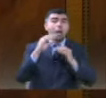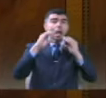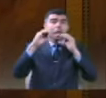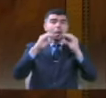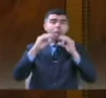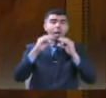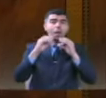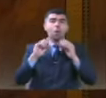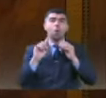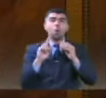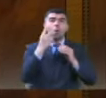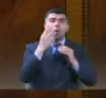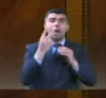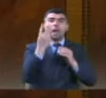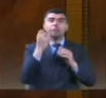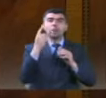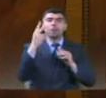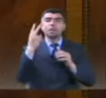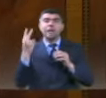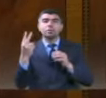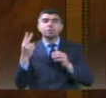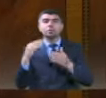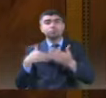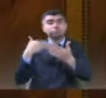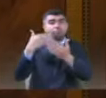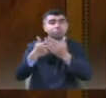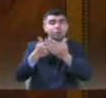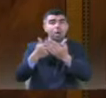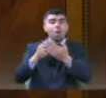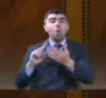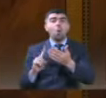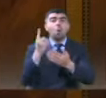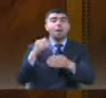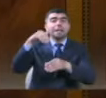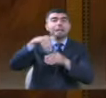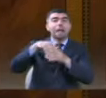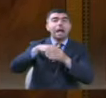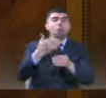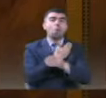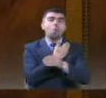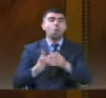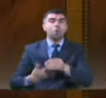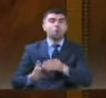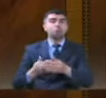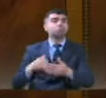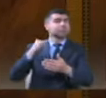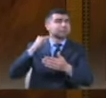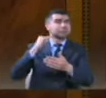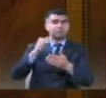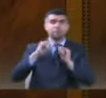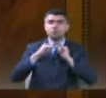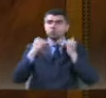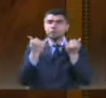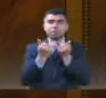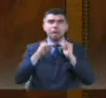مارس 2012، أي أسابيع فقط بعد تنصيب الحكومة. تلته سلسلة من الاجتماعات